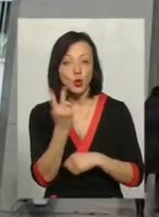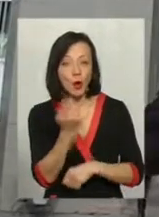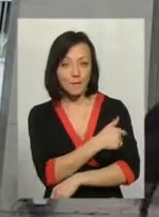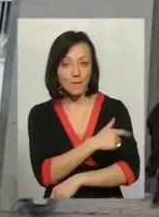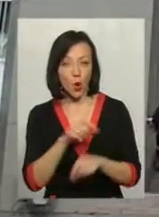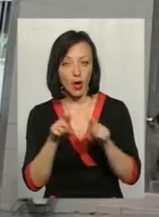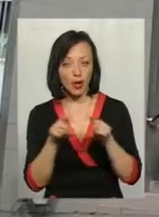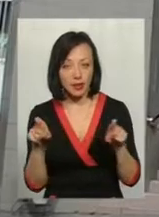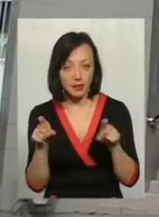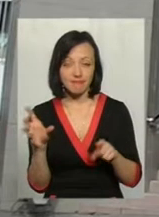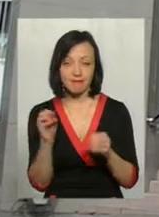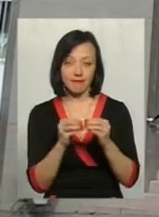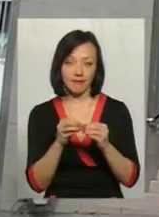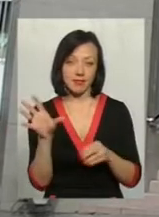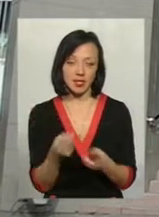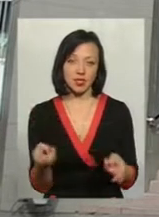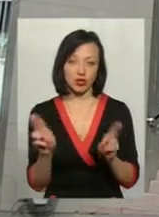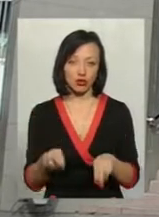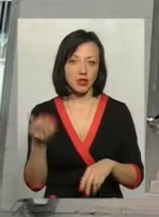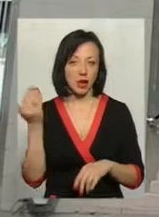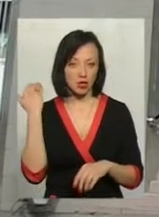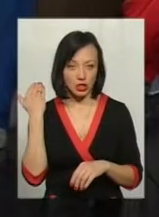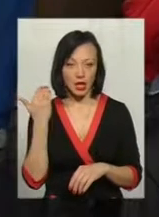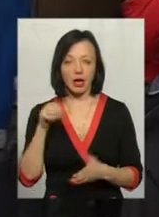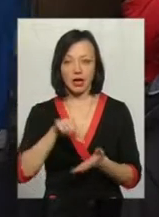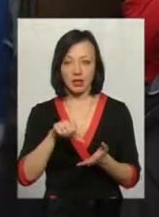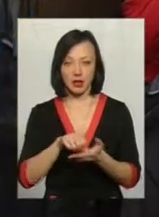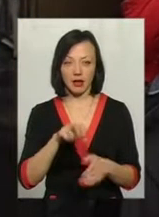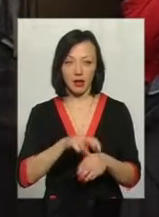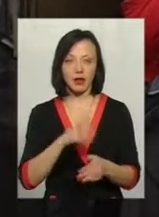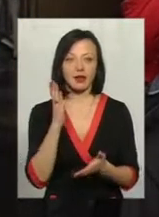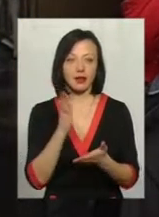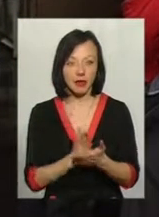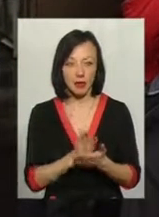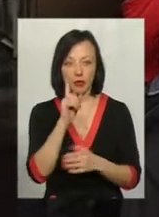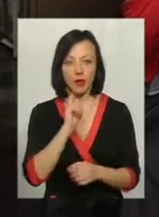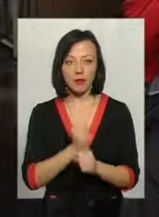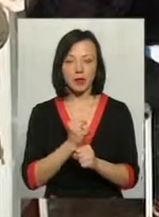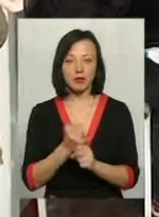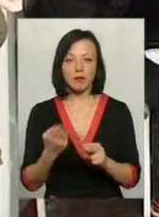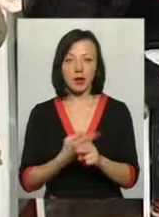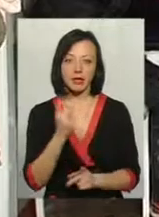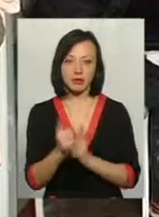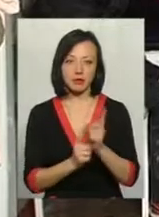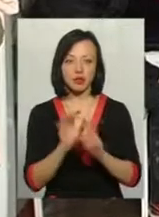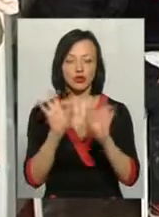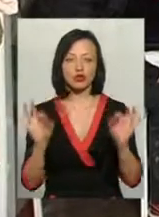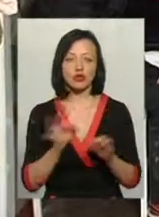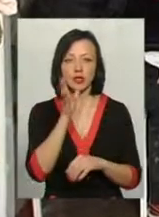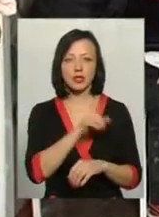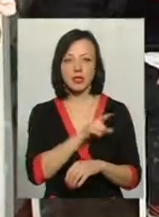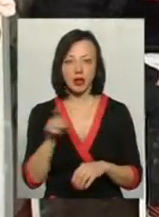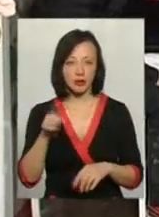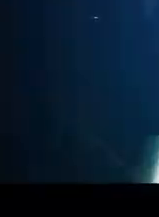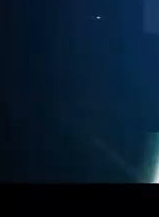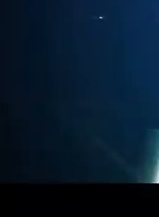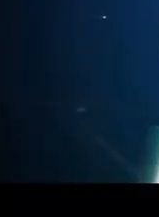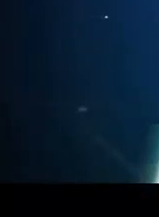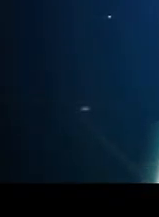поліклініці міста Хмельницького все залишилося як раніше. Дільничні лікарі є, поки що працюють без змін і жодних термінів не